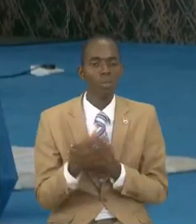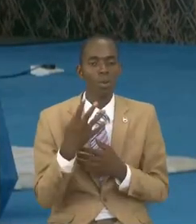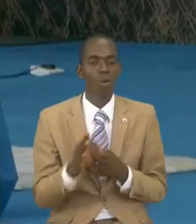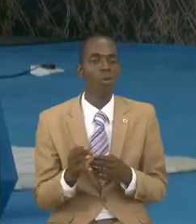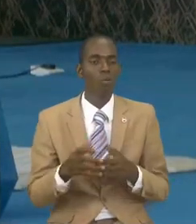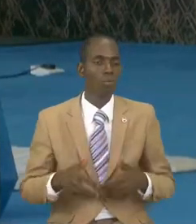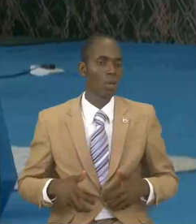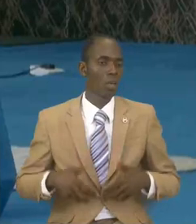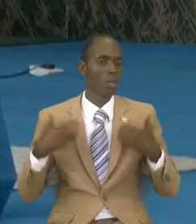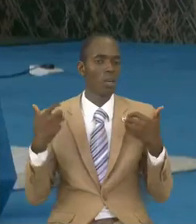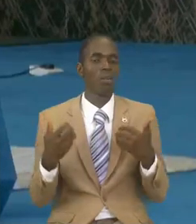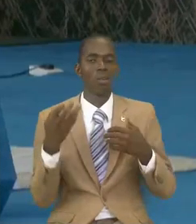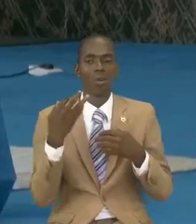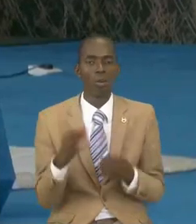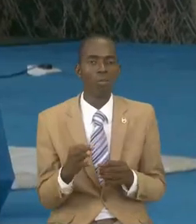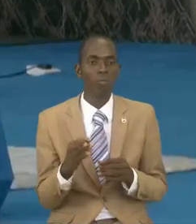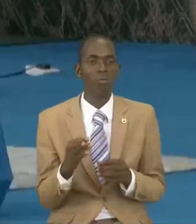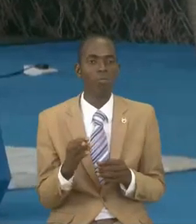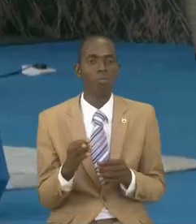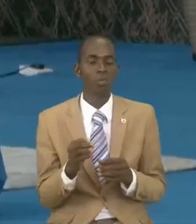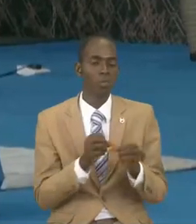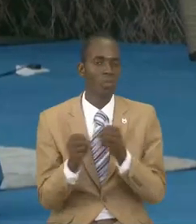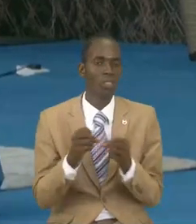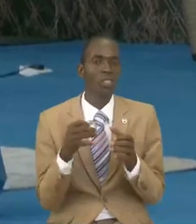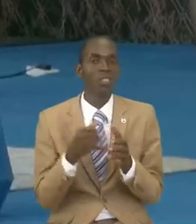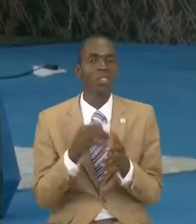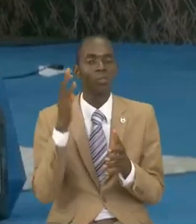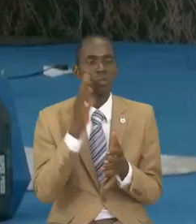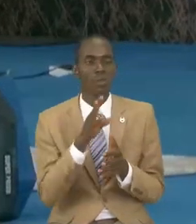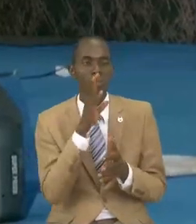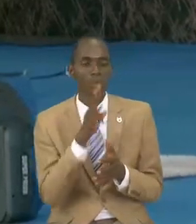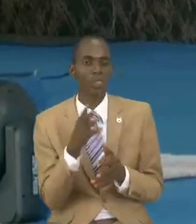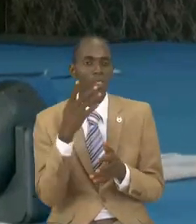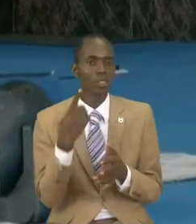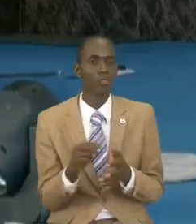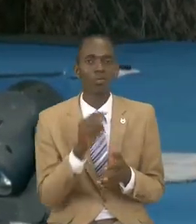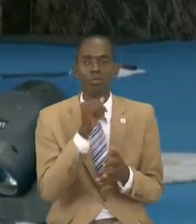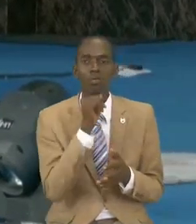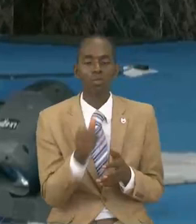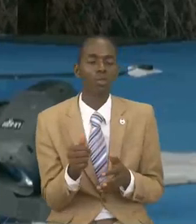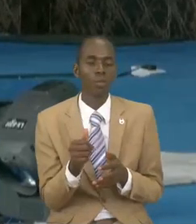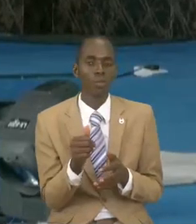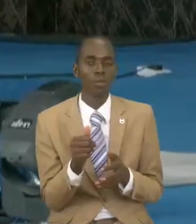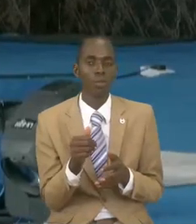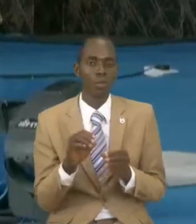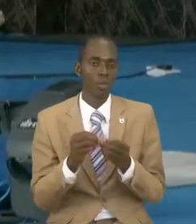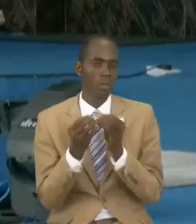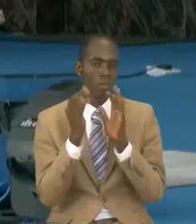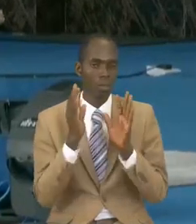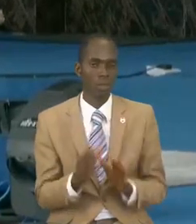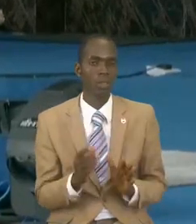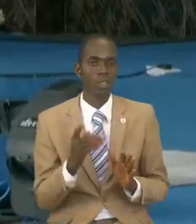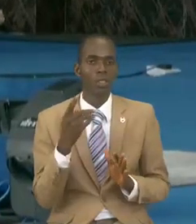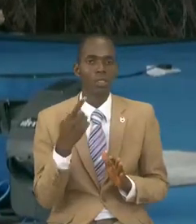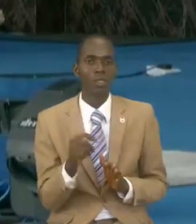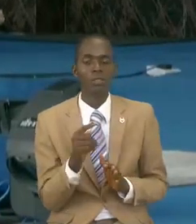violence, la lutte, la bagarre. Il serait plutôt l'initiateur.